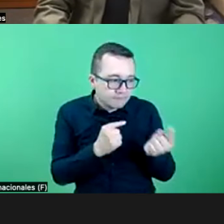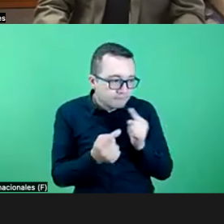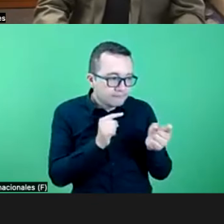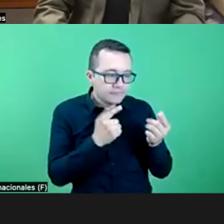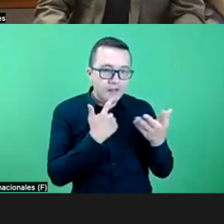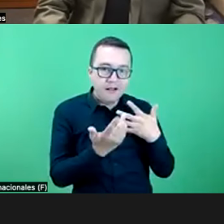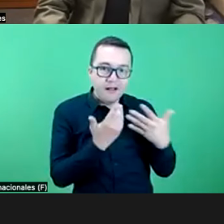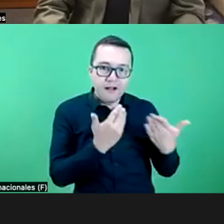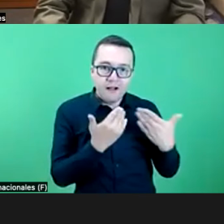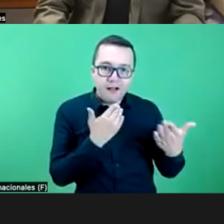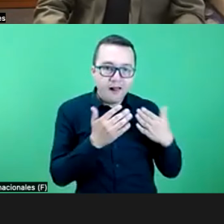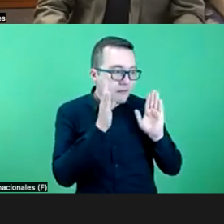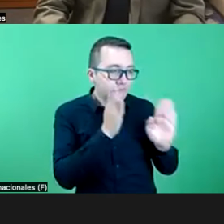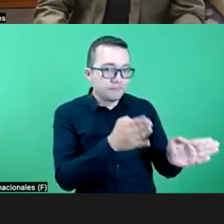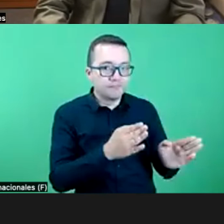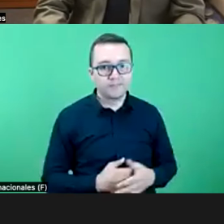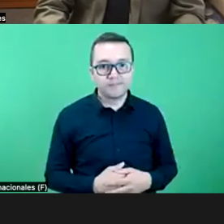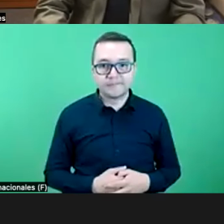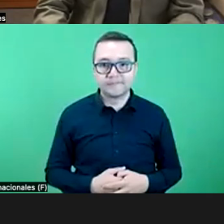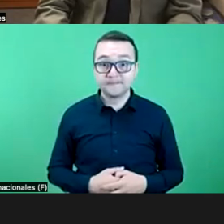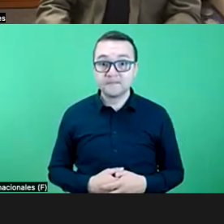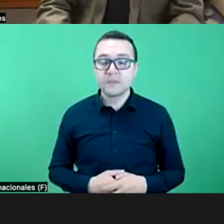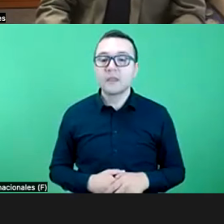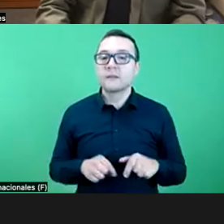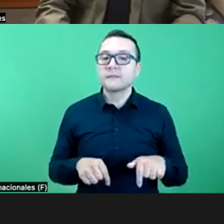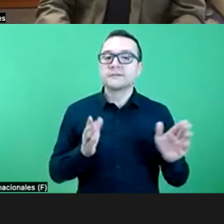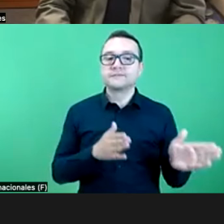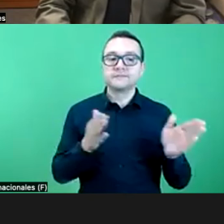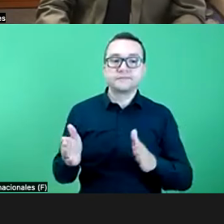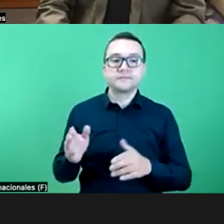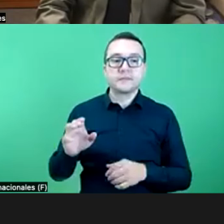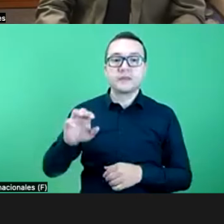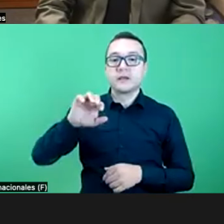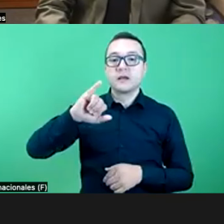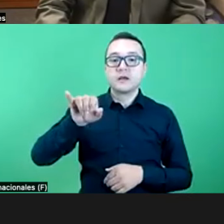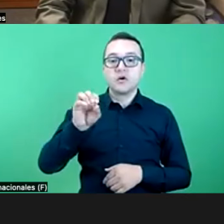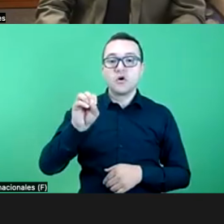autour des compétences, des outils pour cela. José Luis